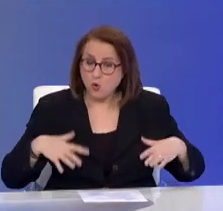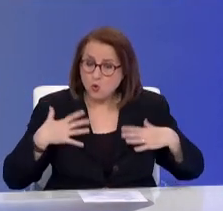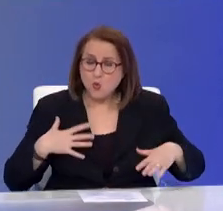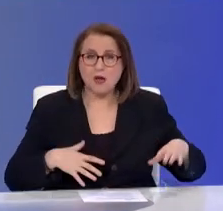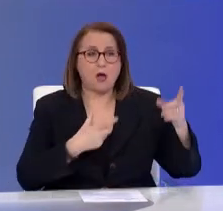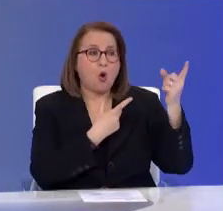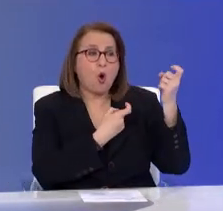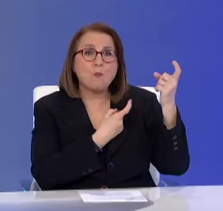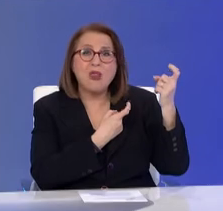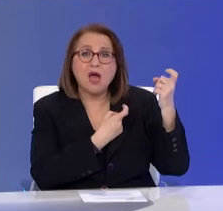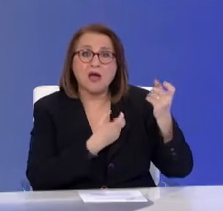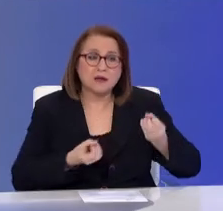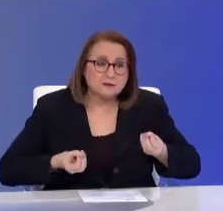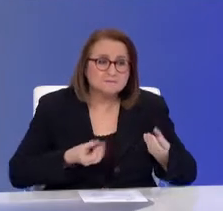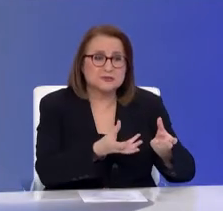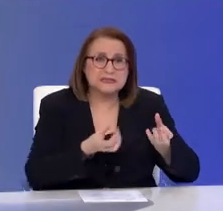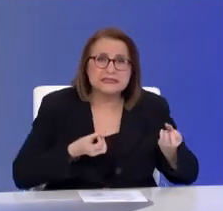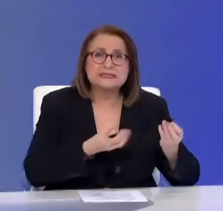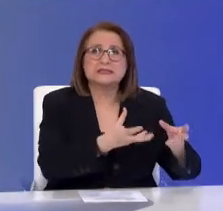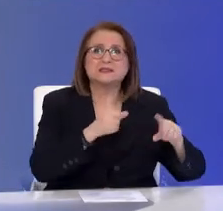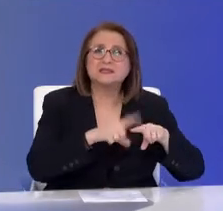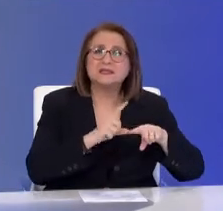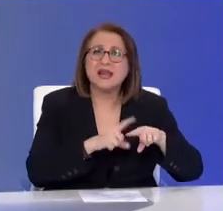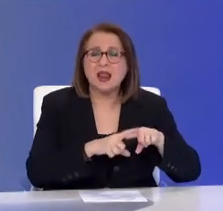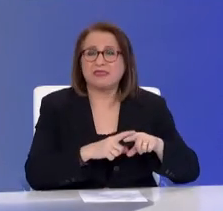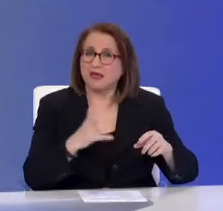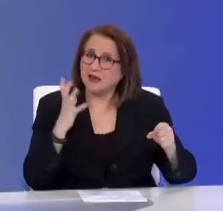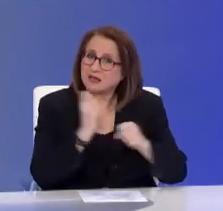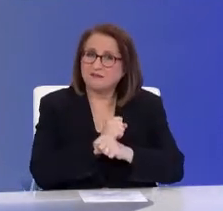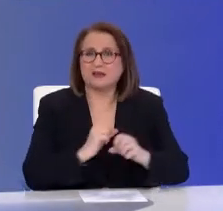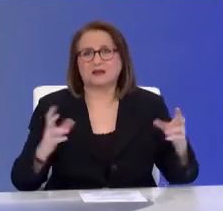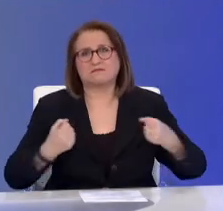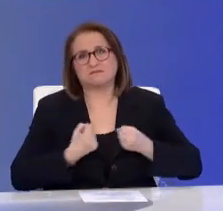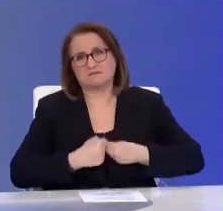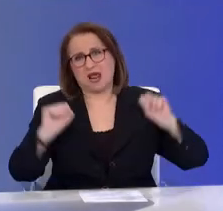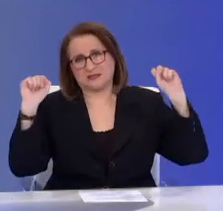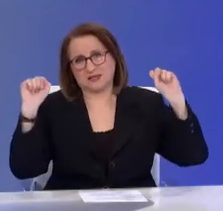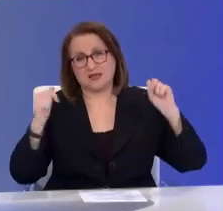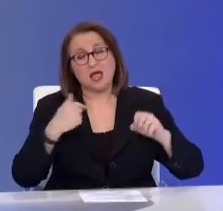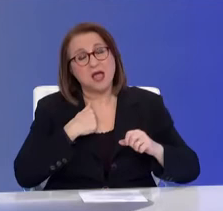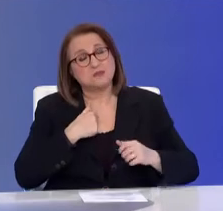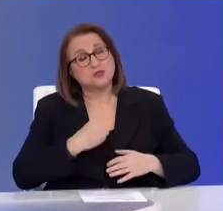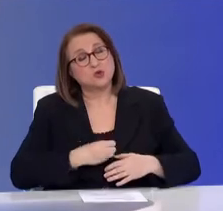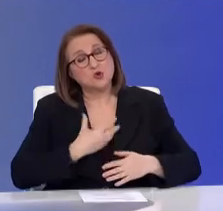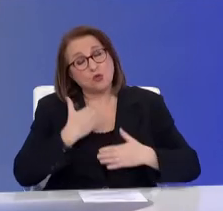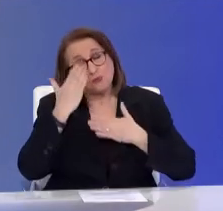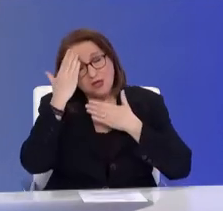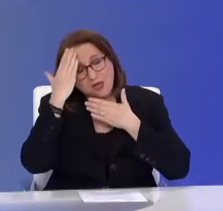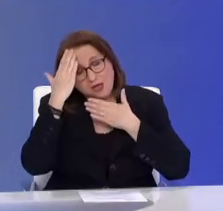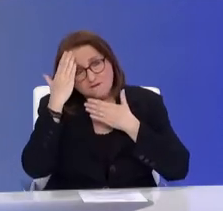πυρομαχικά για να τροφοδοτήσουν τους Έλληνες και πραγματικά νιώθουμε ευγνώμονες